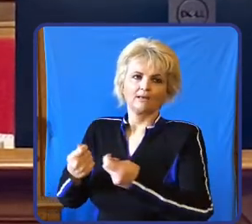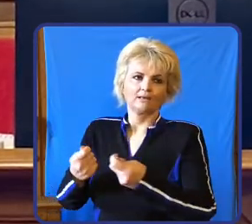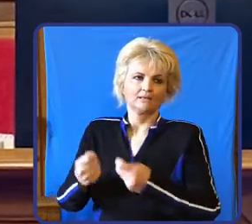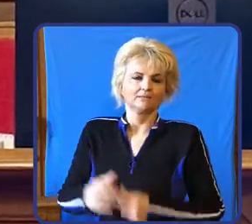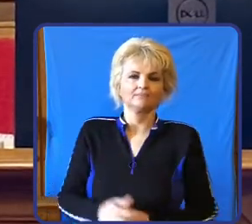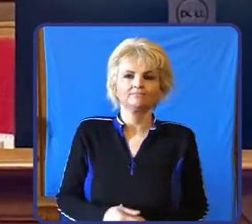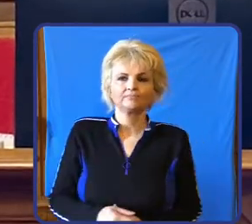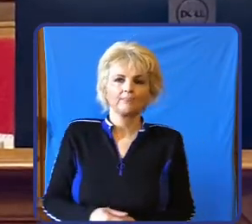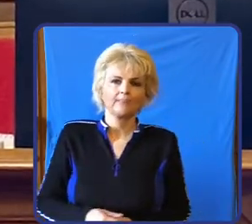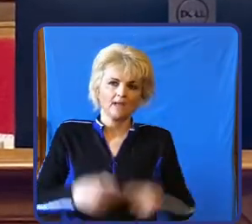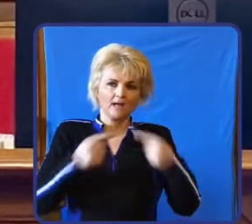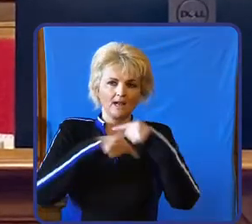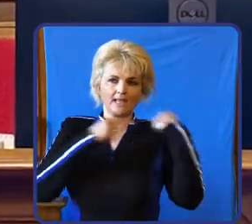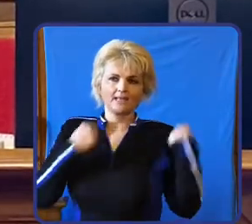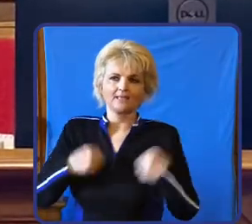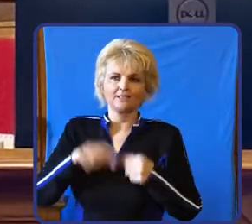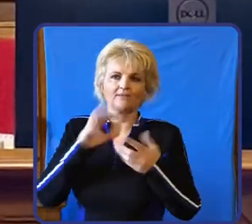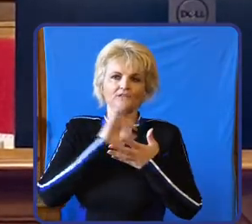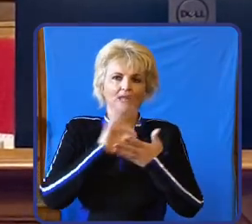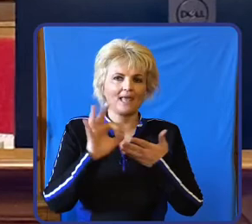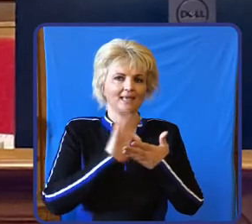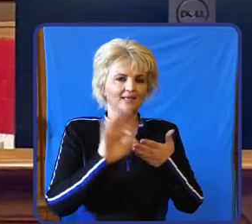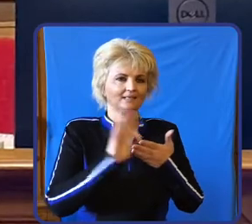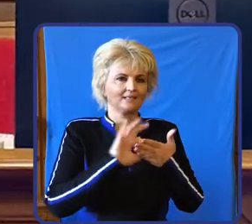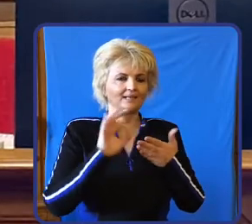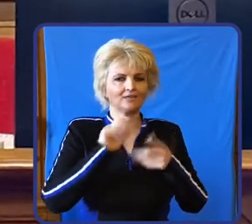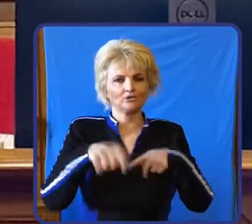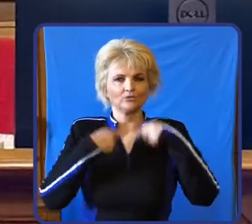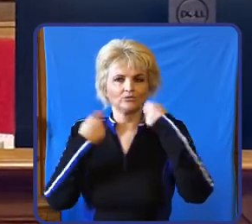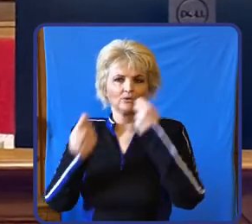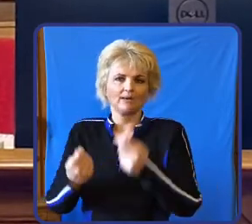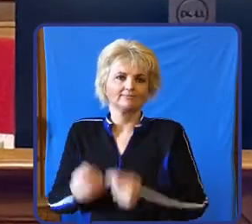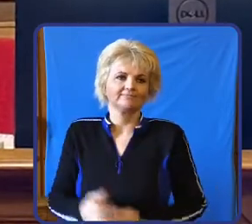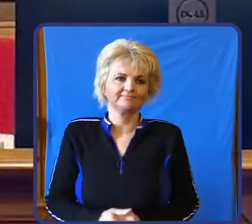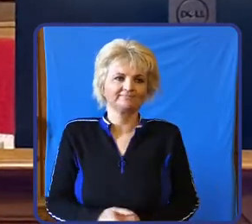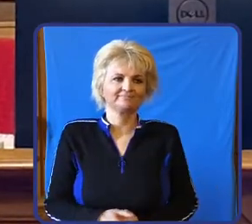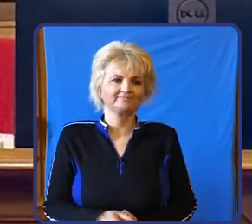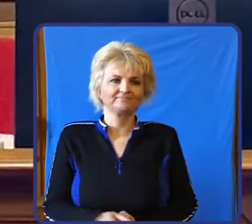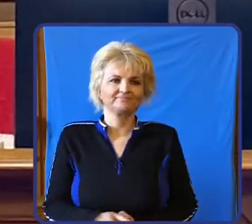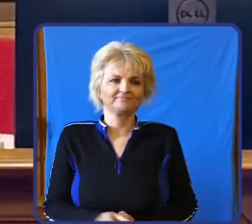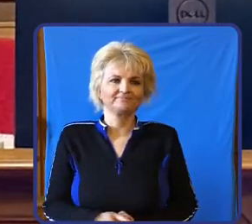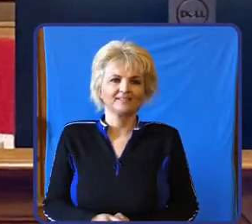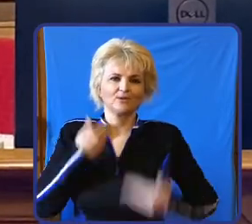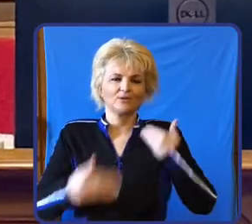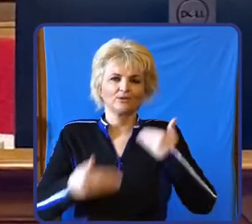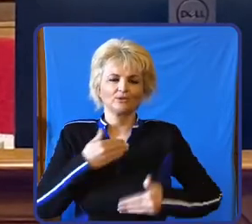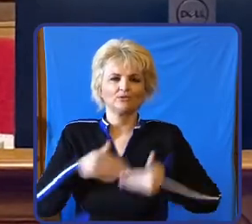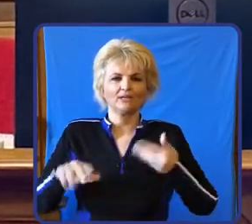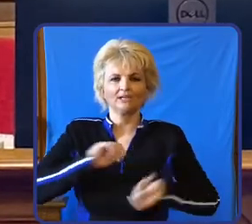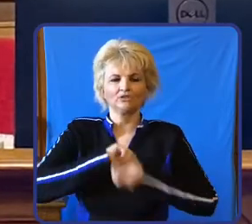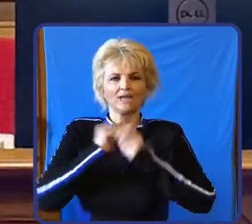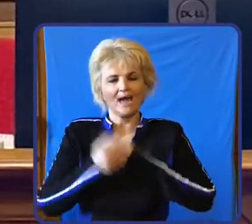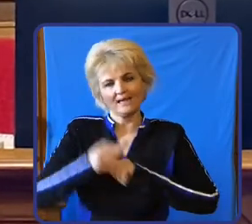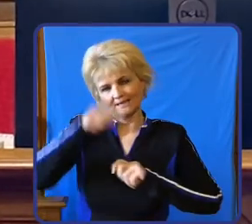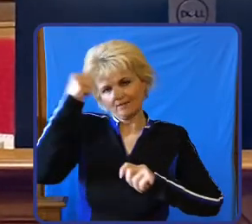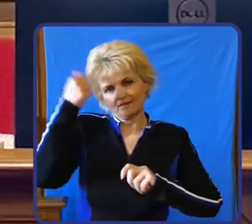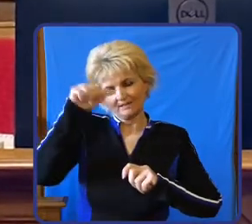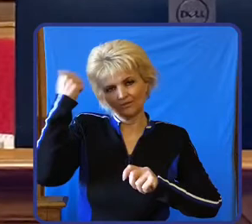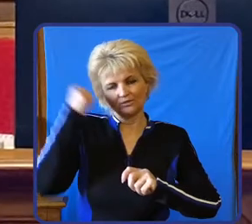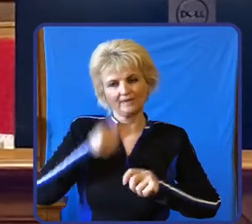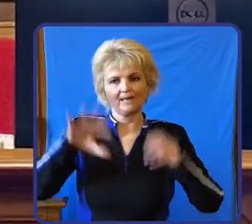tehát ezt legyen kedves írásba foglalni, és nyújtsa be a közgyűlés átnevezésére vonatkozó